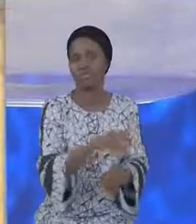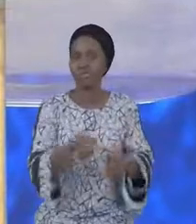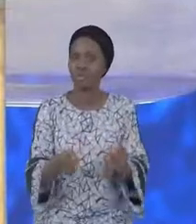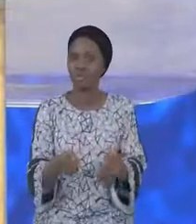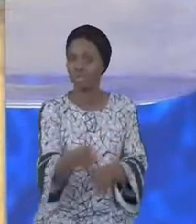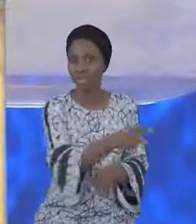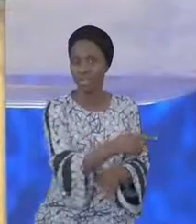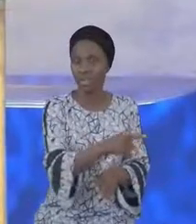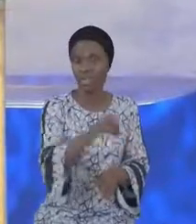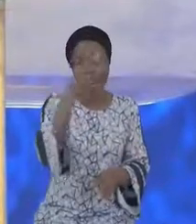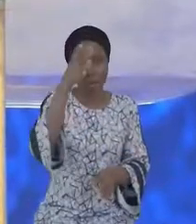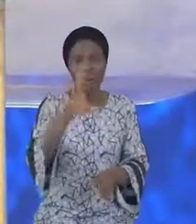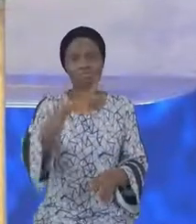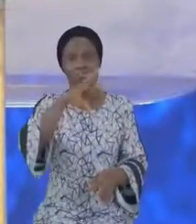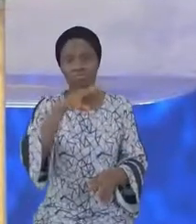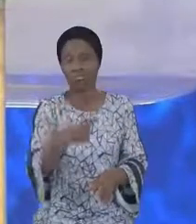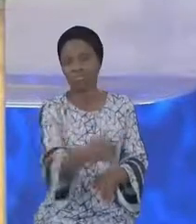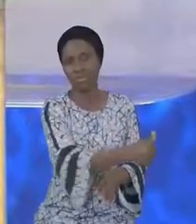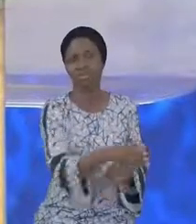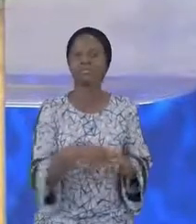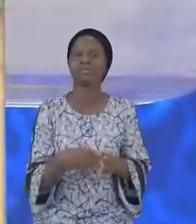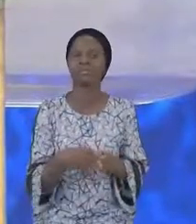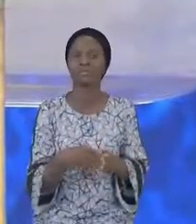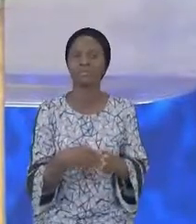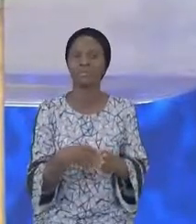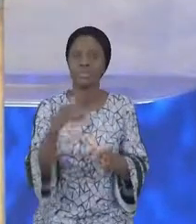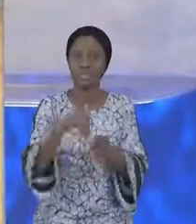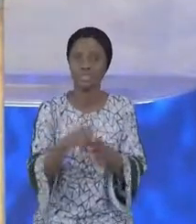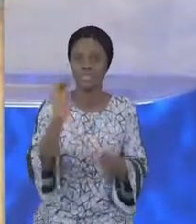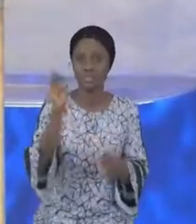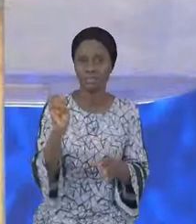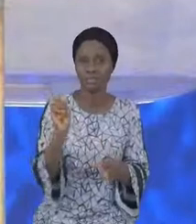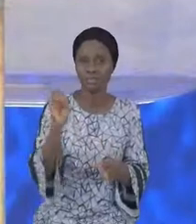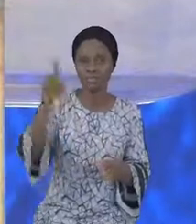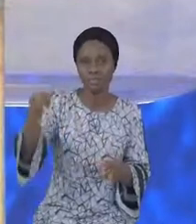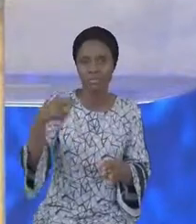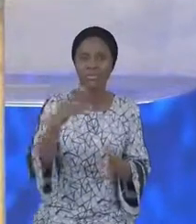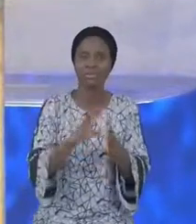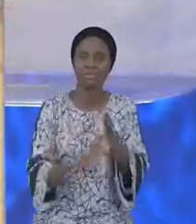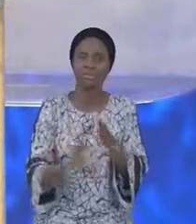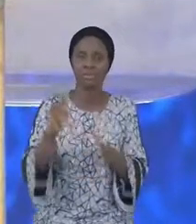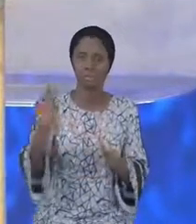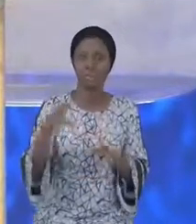Cependant, ils se sont corrompus. Éphésiens, chapitre 2.